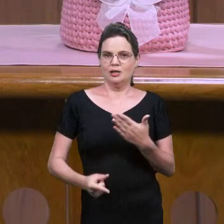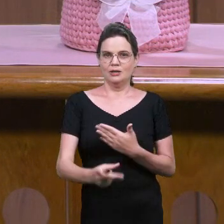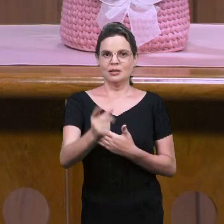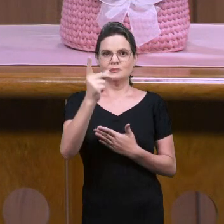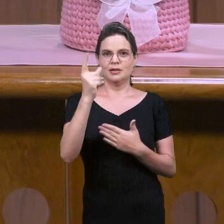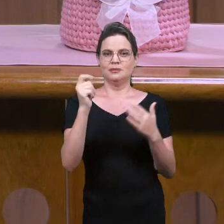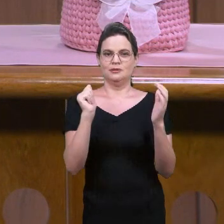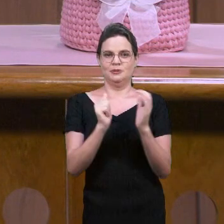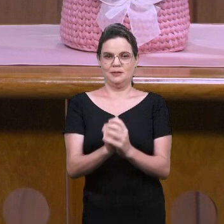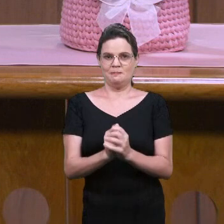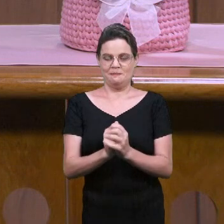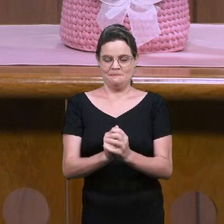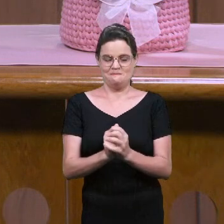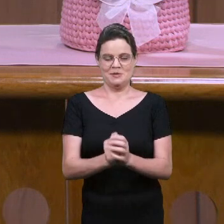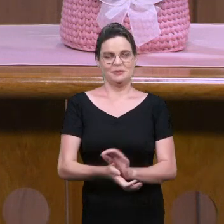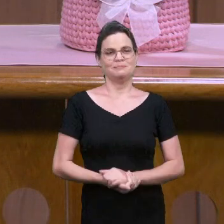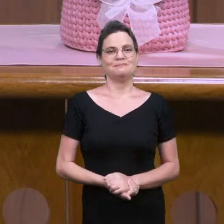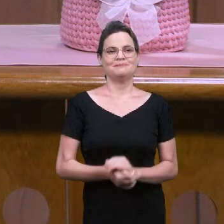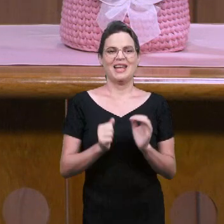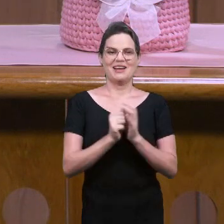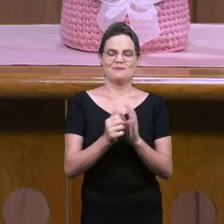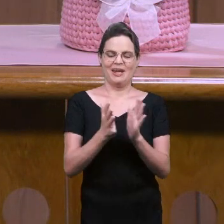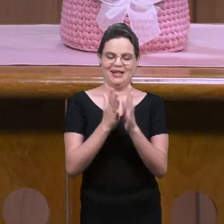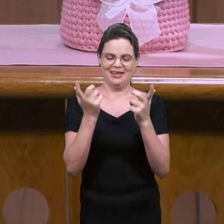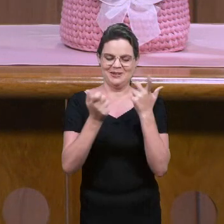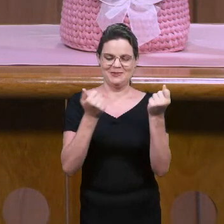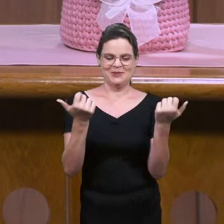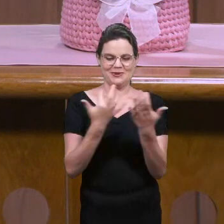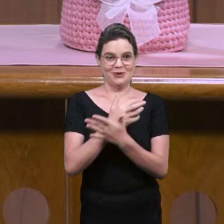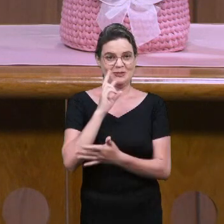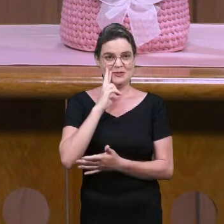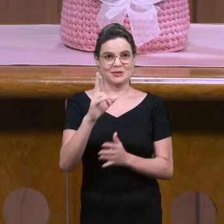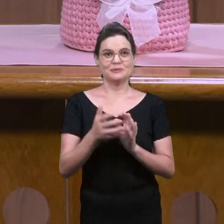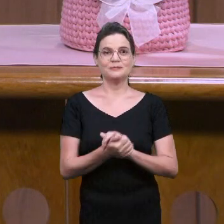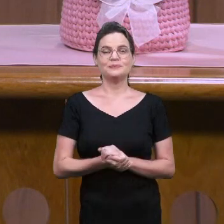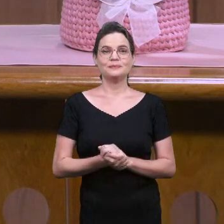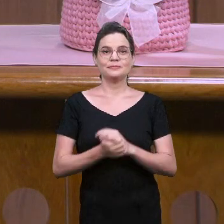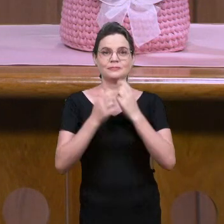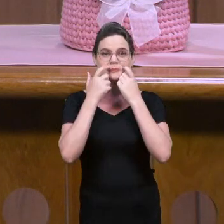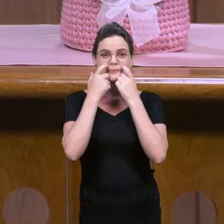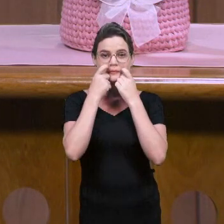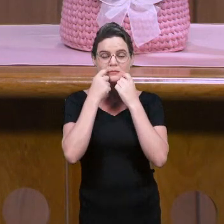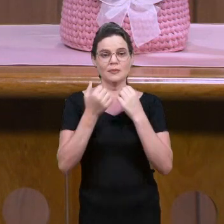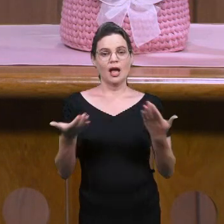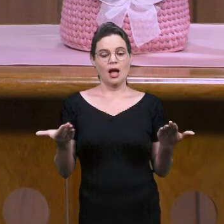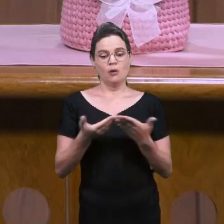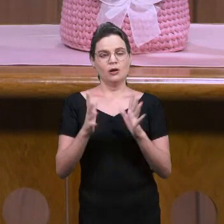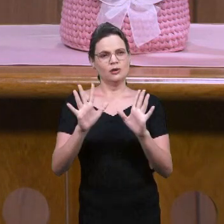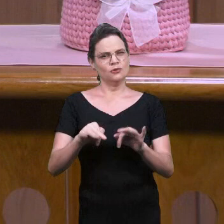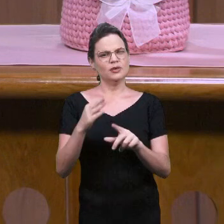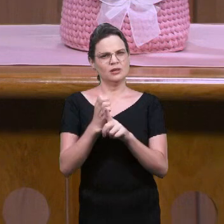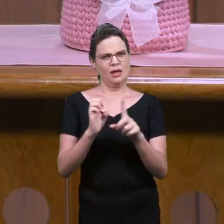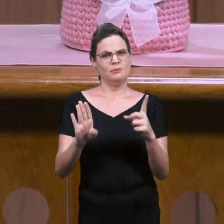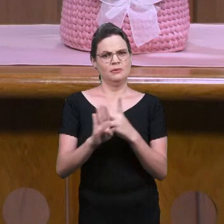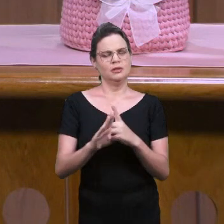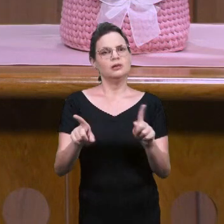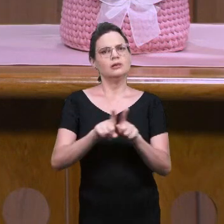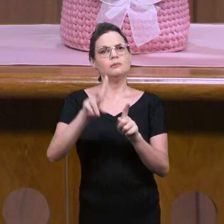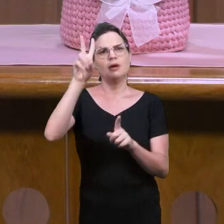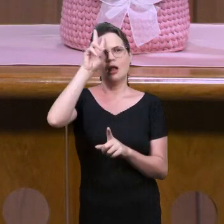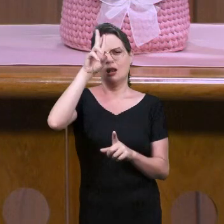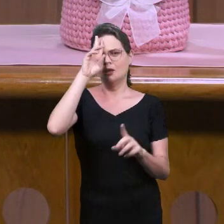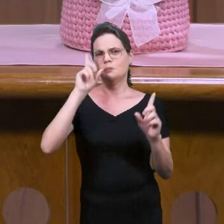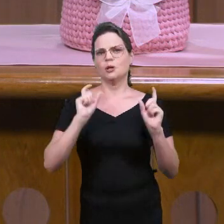maintenant. Amen. Loué soit le nom du Seigneur. Ainsi, nous terminons l'école biblique dominicale, rappelant les frères et